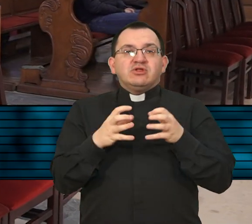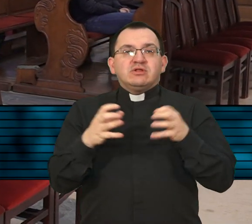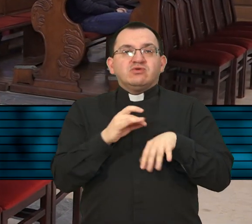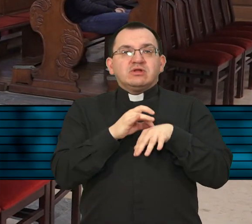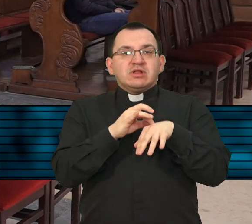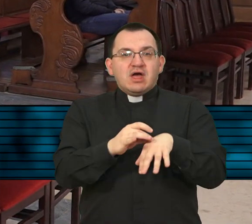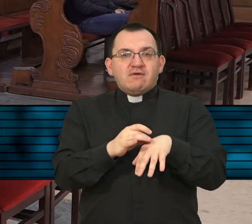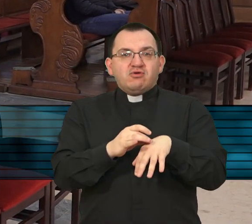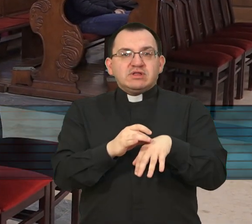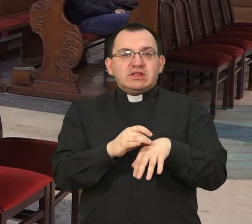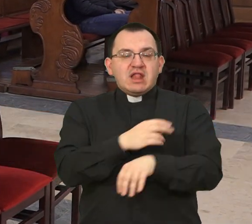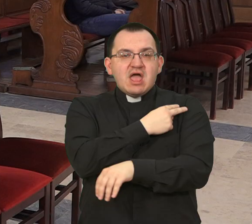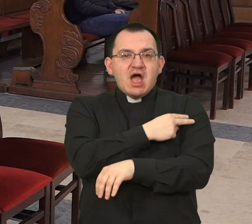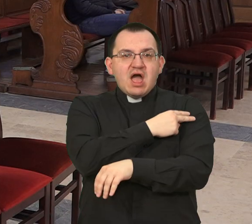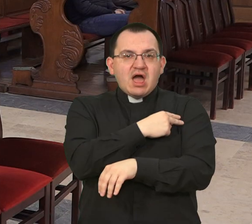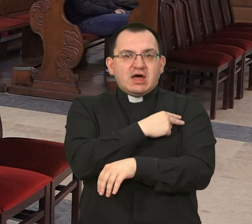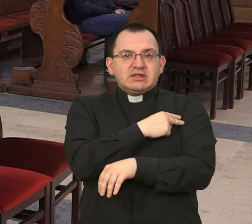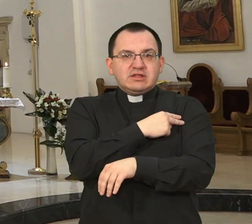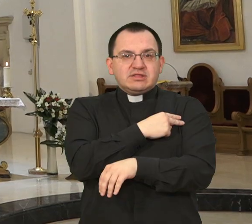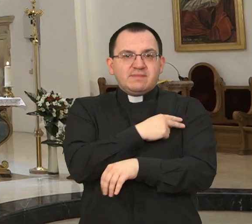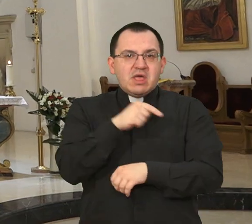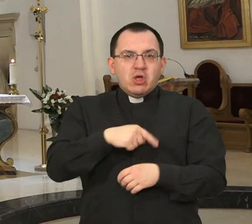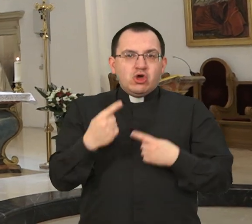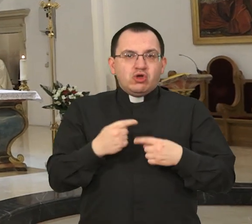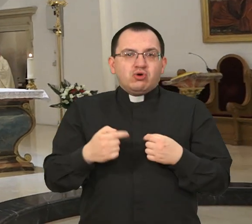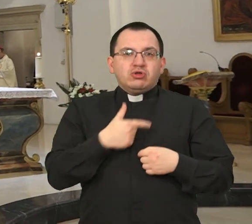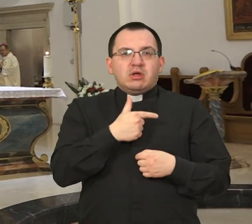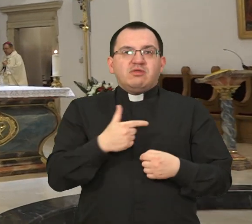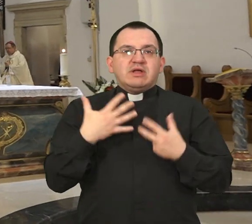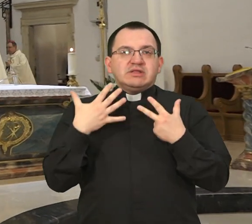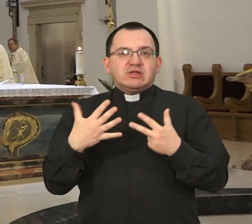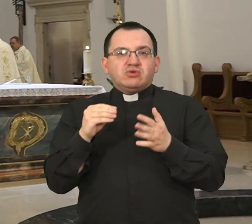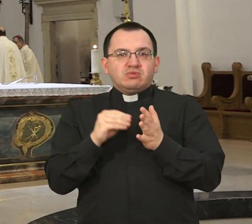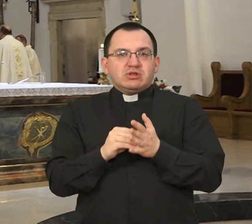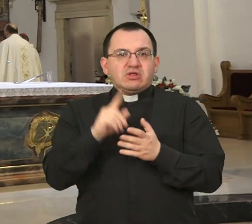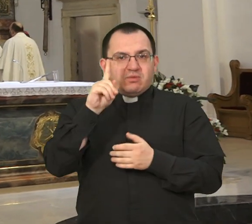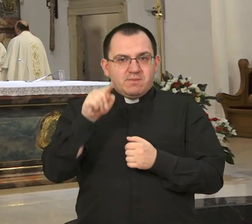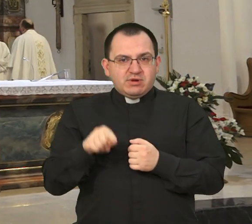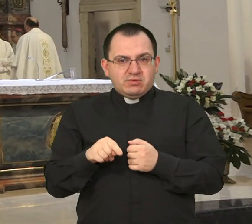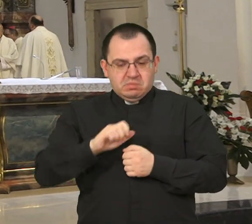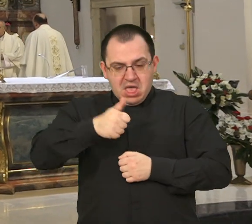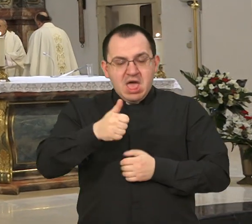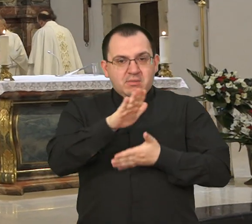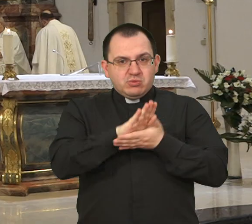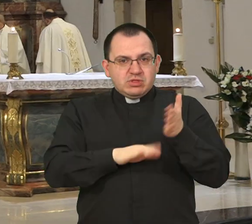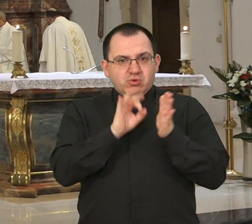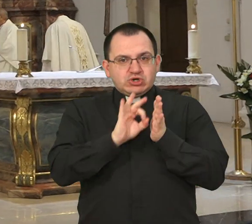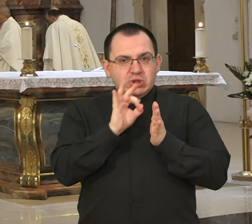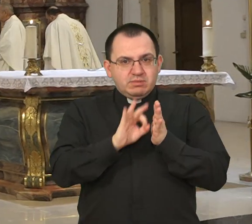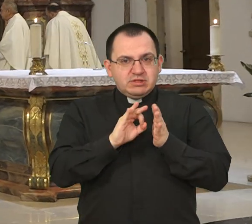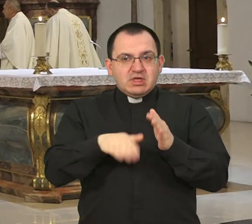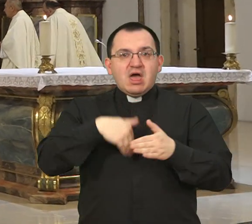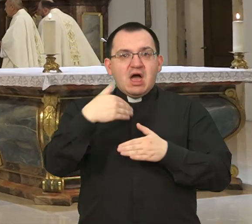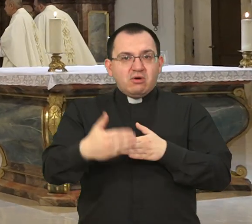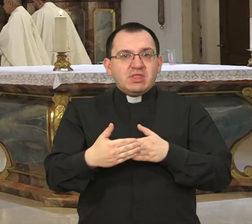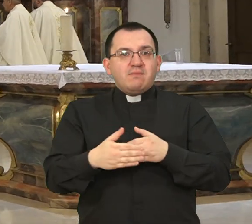i suradnika župnih Caritasa u subotu 28. siječnja ove godine. Susret je započeo svetom misom u Varaždinskoj katedrali, a potom je